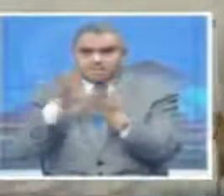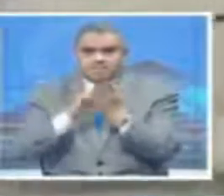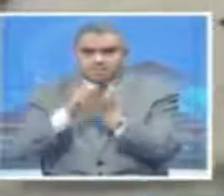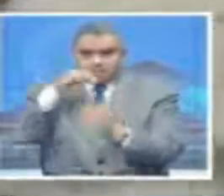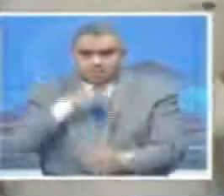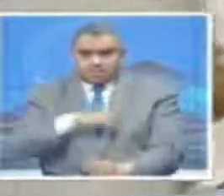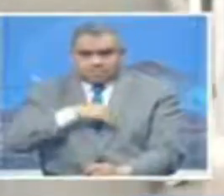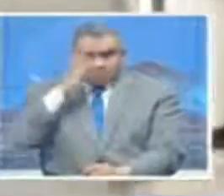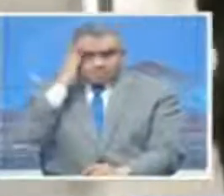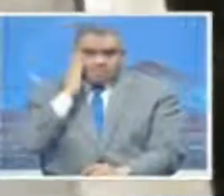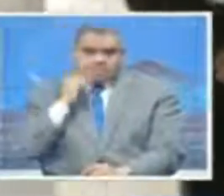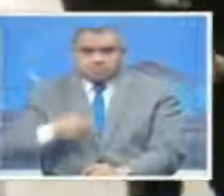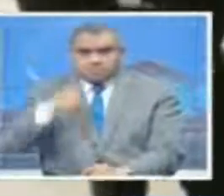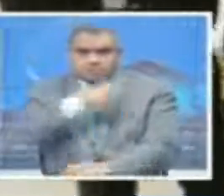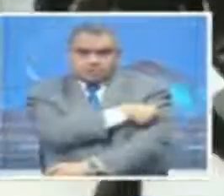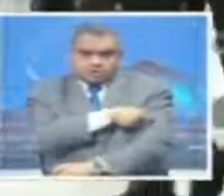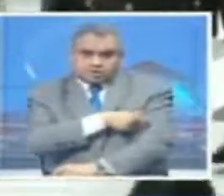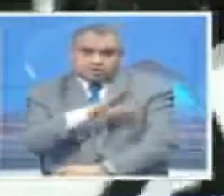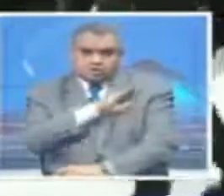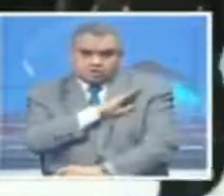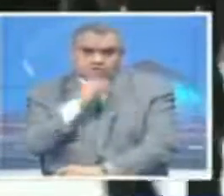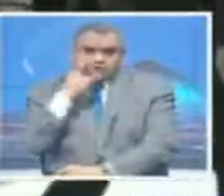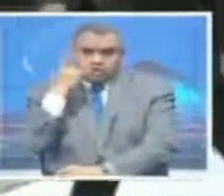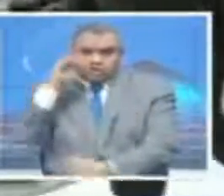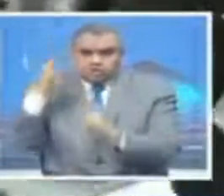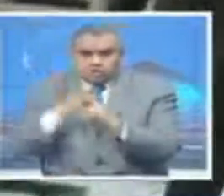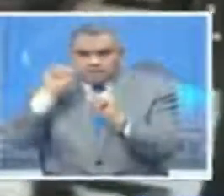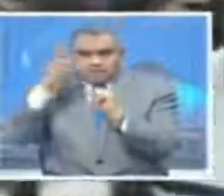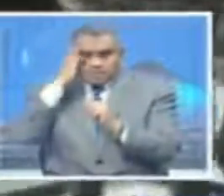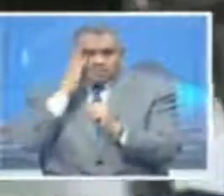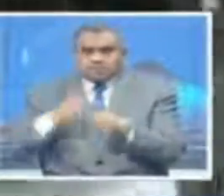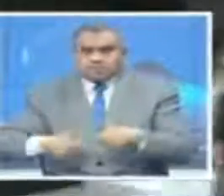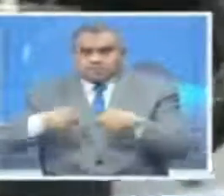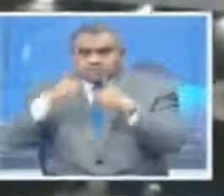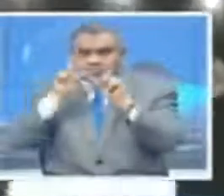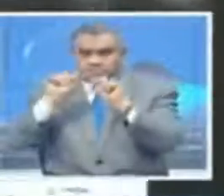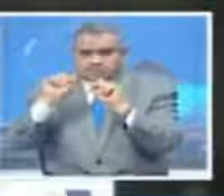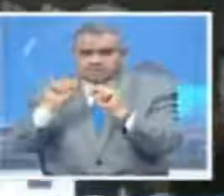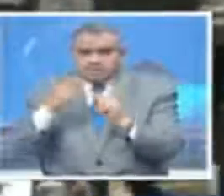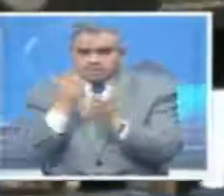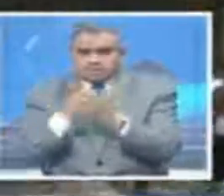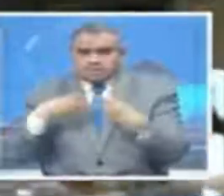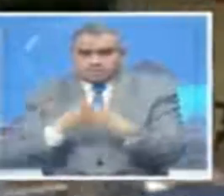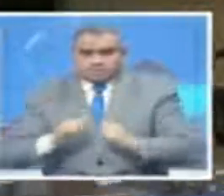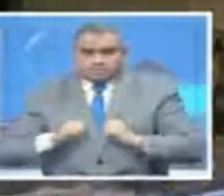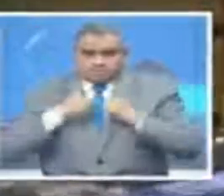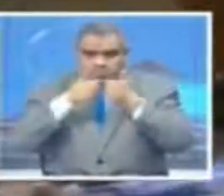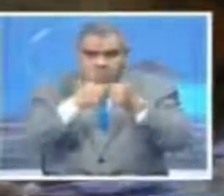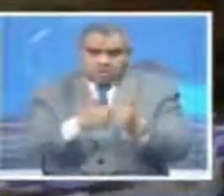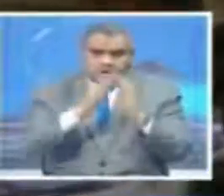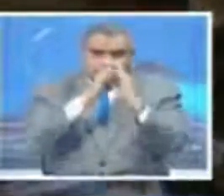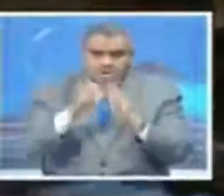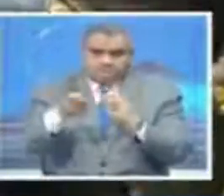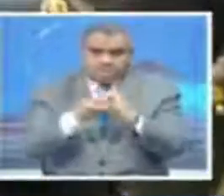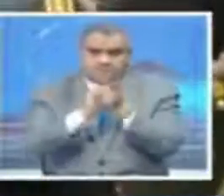لدولة الإمارات قيادة وشعبا المزيد من النجاح والازدهار. تأتي مشاركة مصر في